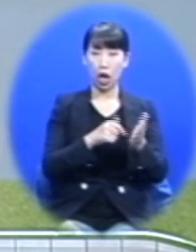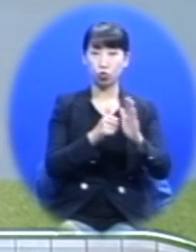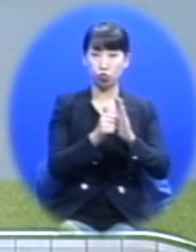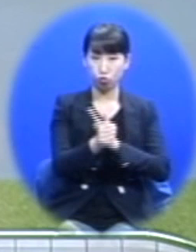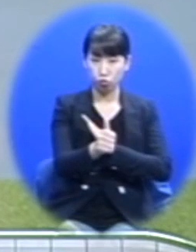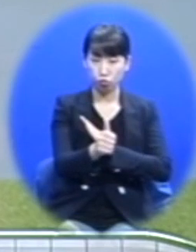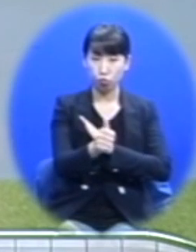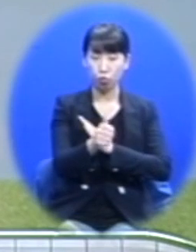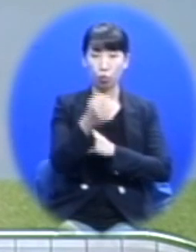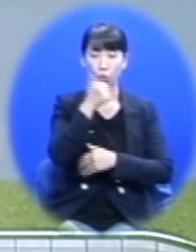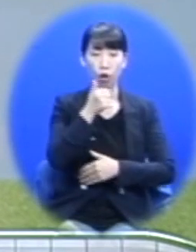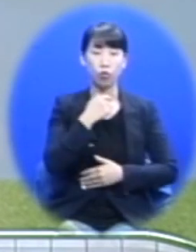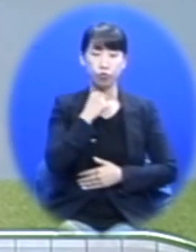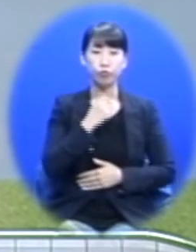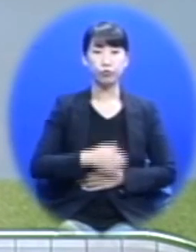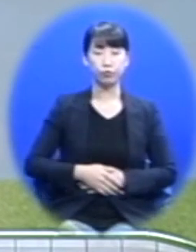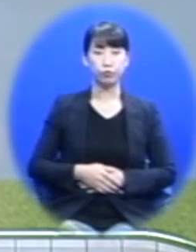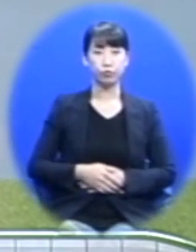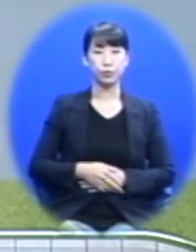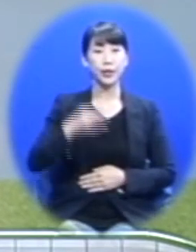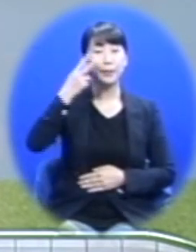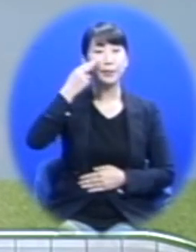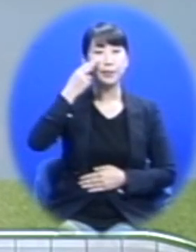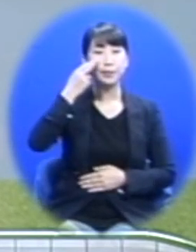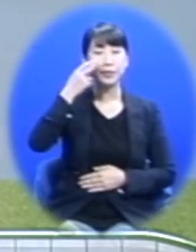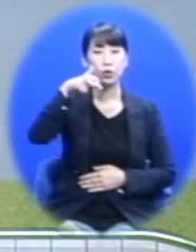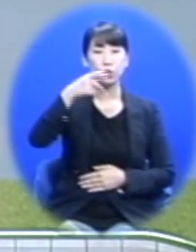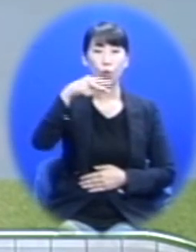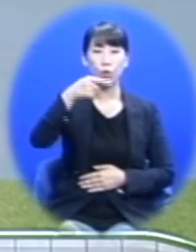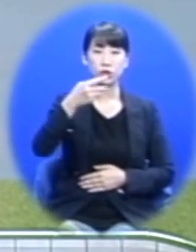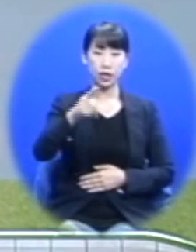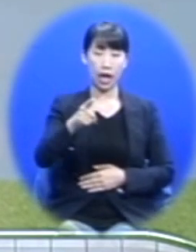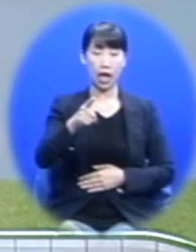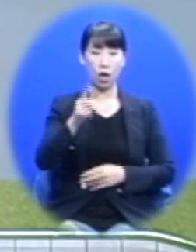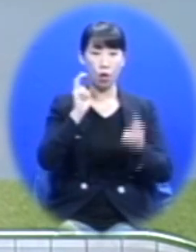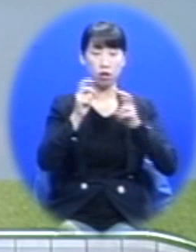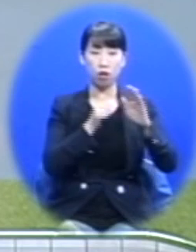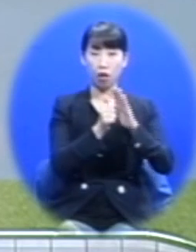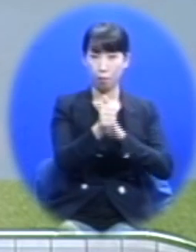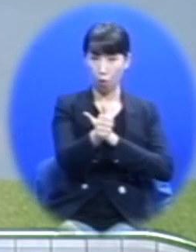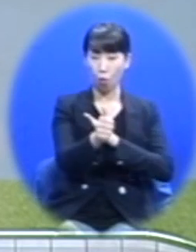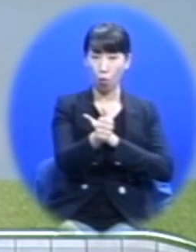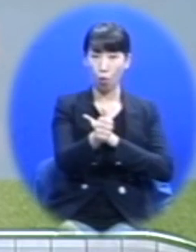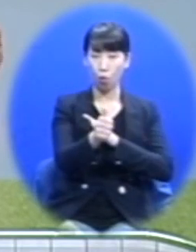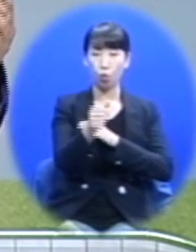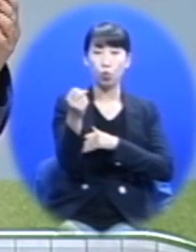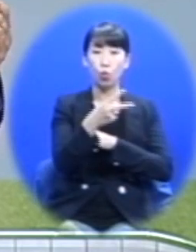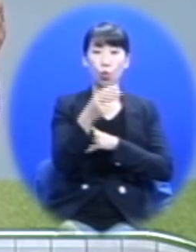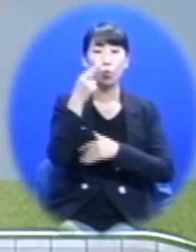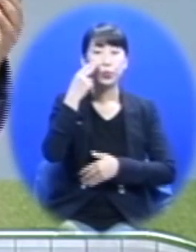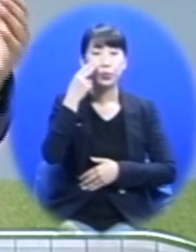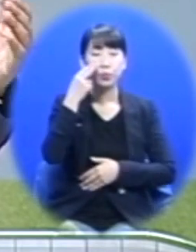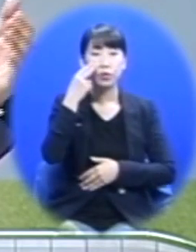여러분에게 소개하려고 합니다. 미국 코스타의 공동대표였던 분입니다. 그리고